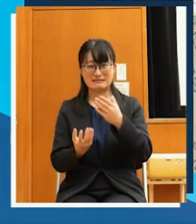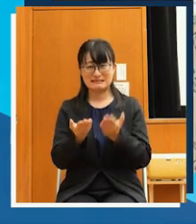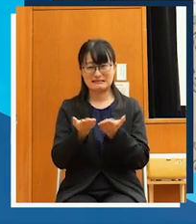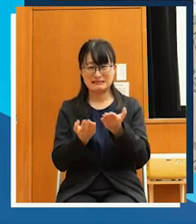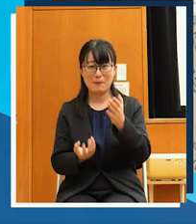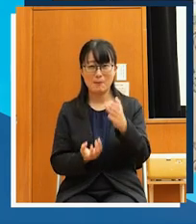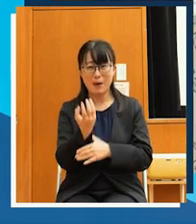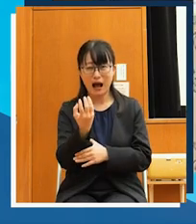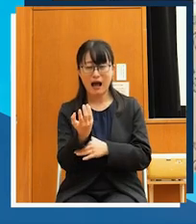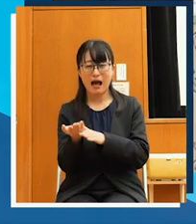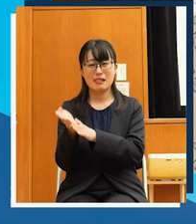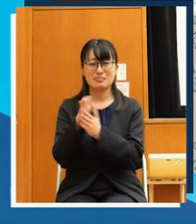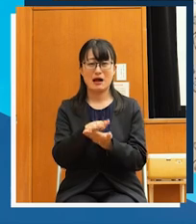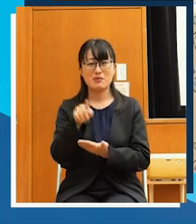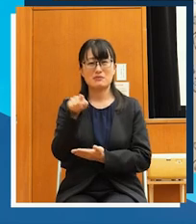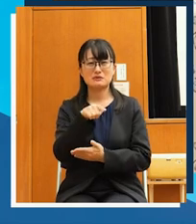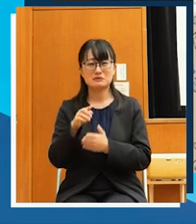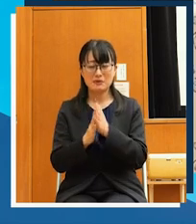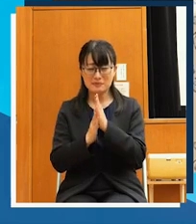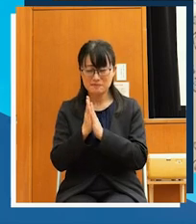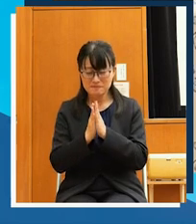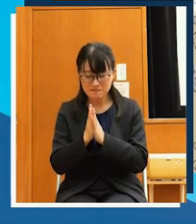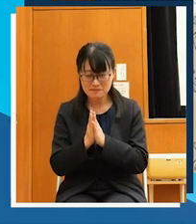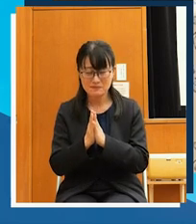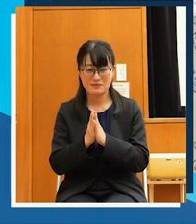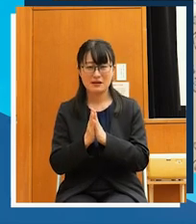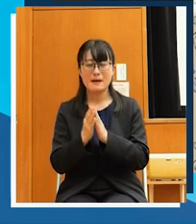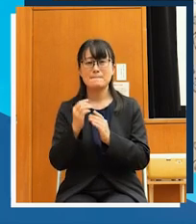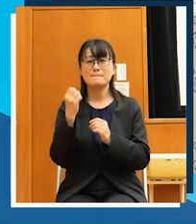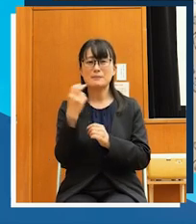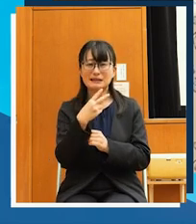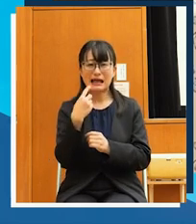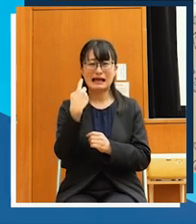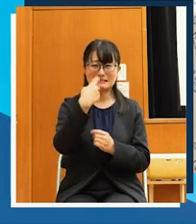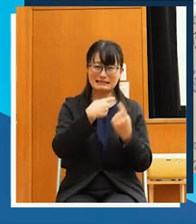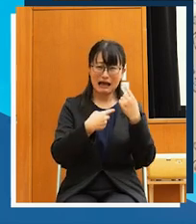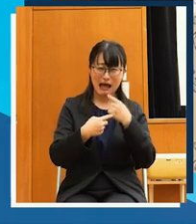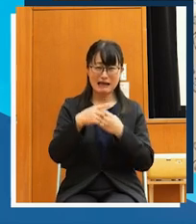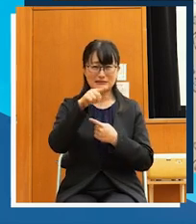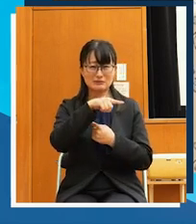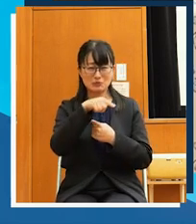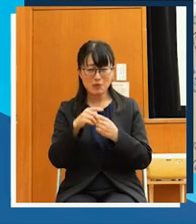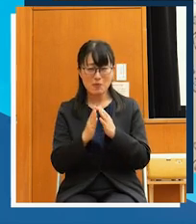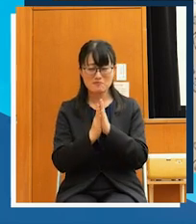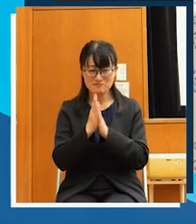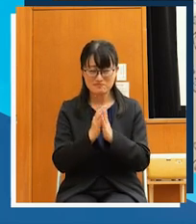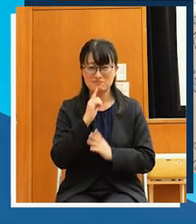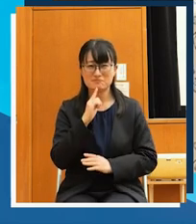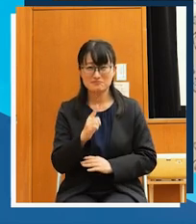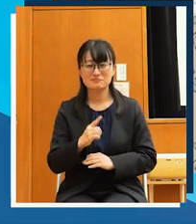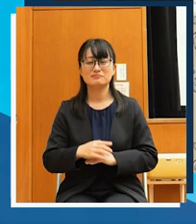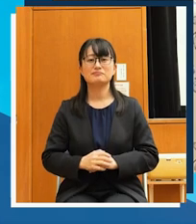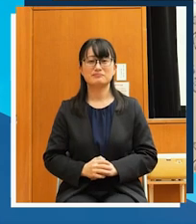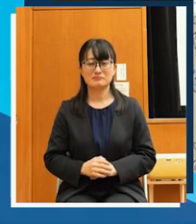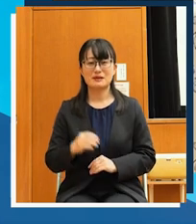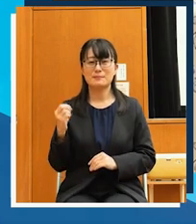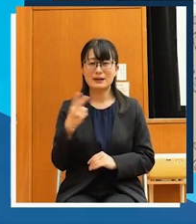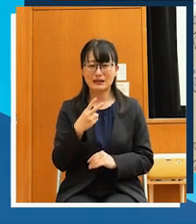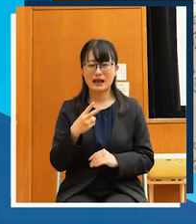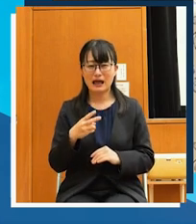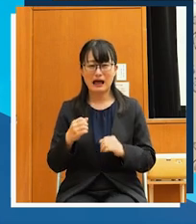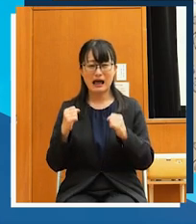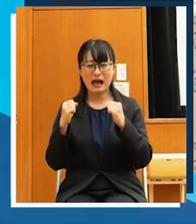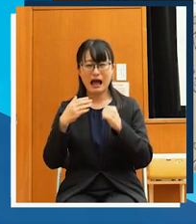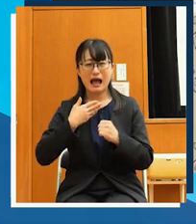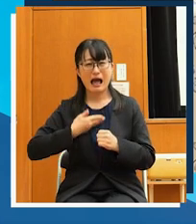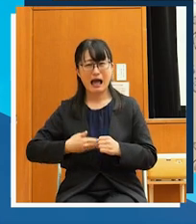冥福をお祈り申し上げますと共に被災された方々に心からお見舞いを申し上げますまたえなお多くの幸